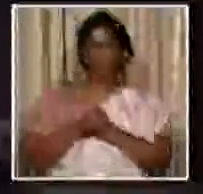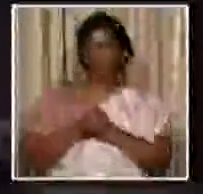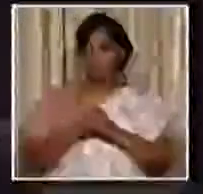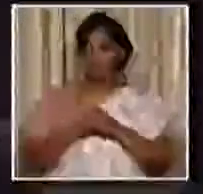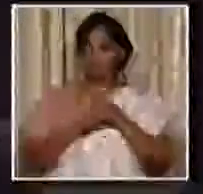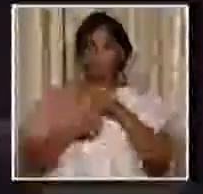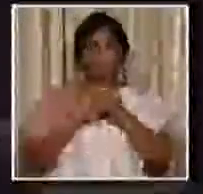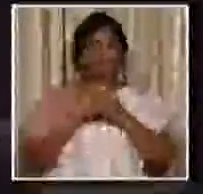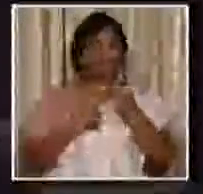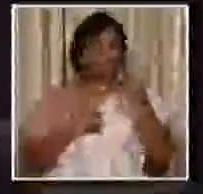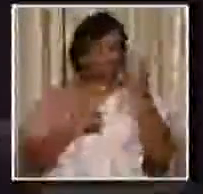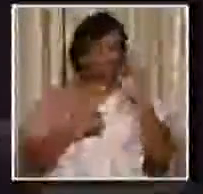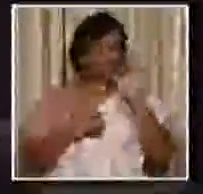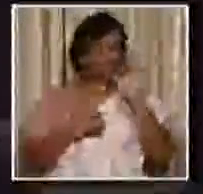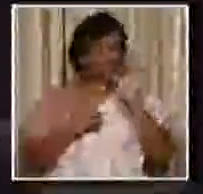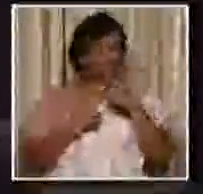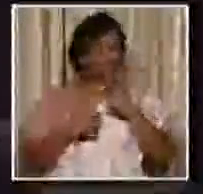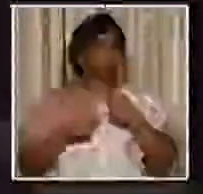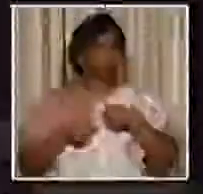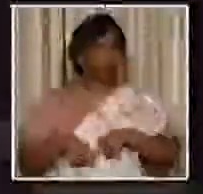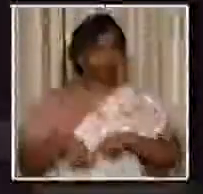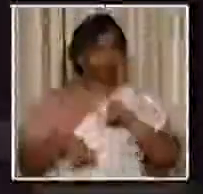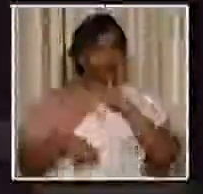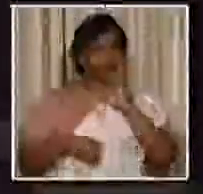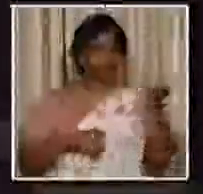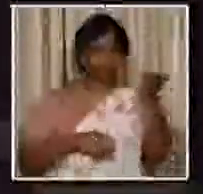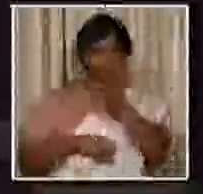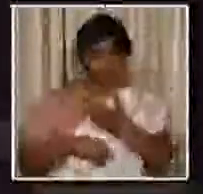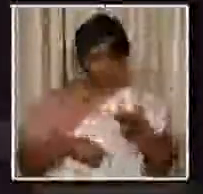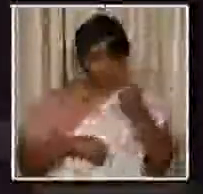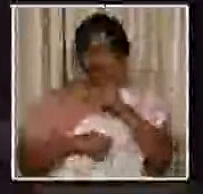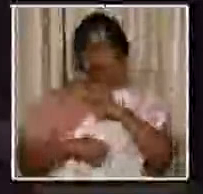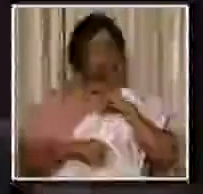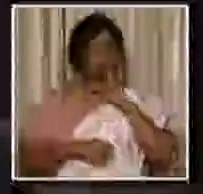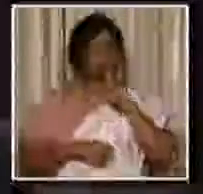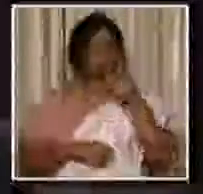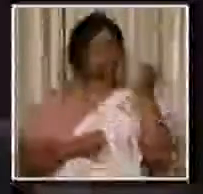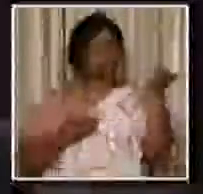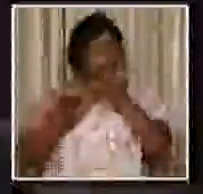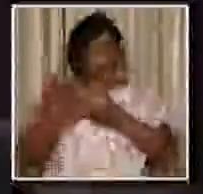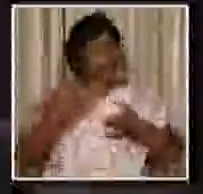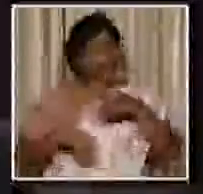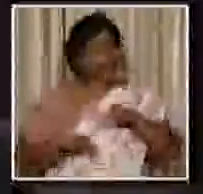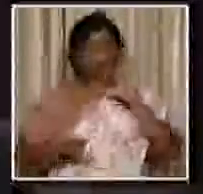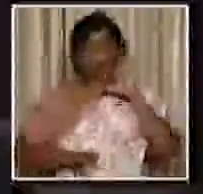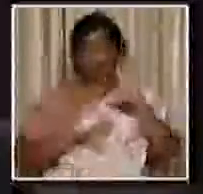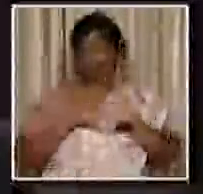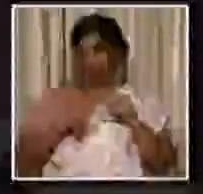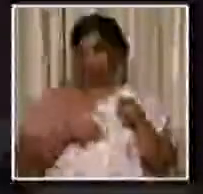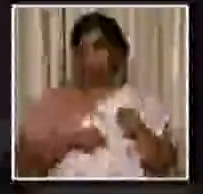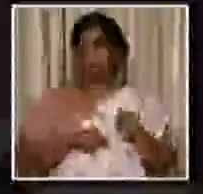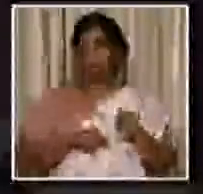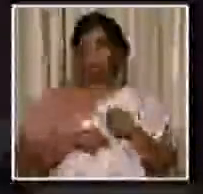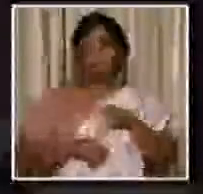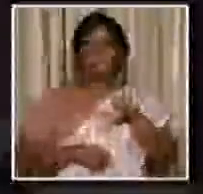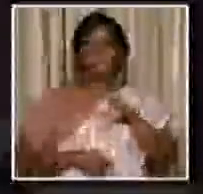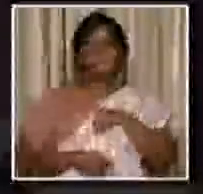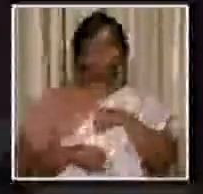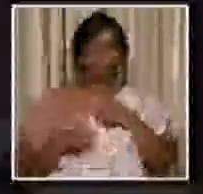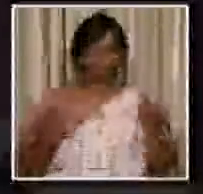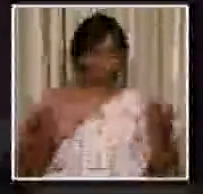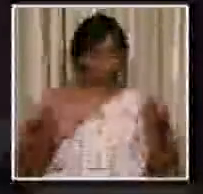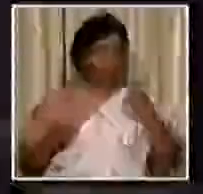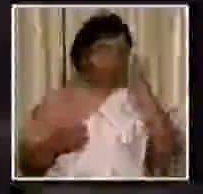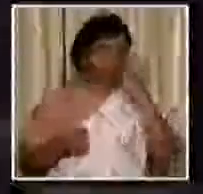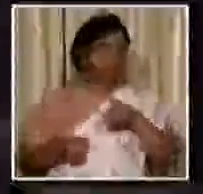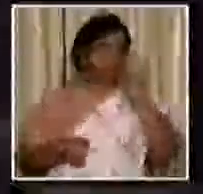පස්සේ 2015 මම මෙතන කියන්නම් ඔබ තමුන්නාන්සේලාට ඔබ තමුන්නාන්සේලා මේ තොරතුරු පිළිගත්තේ නැති නිසා